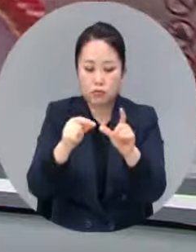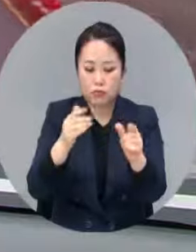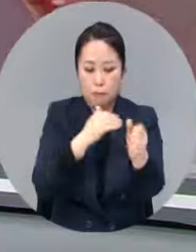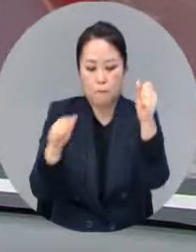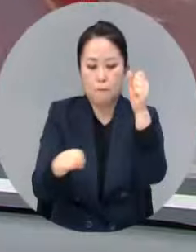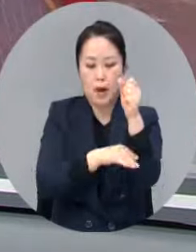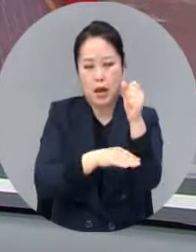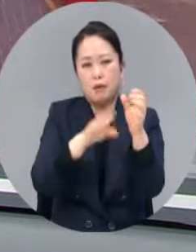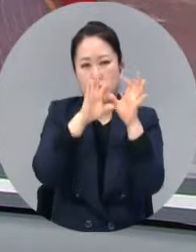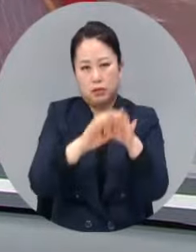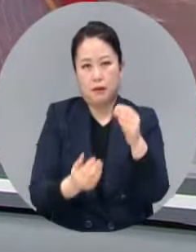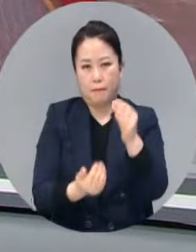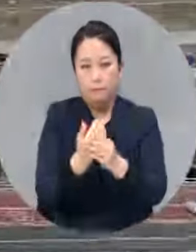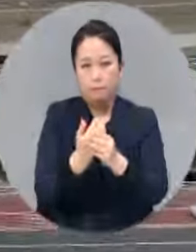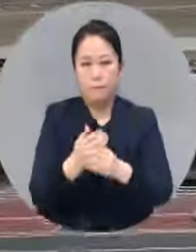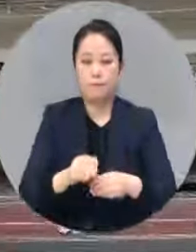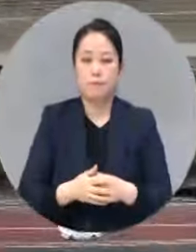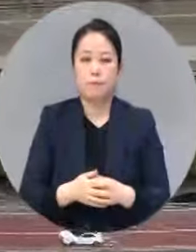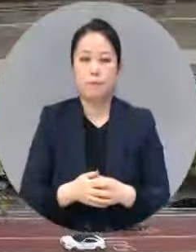취재했습니다.